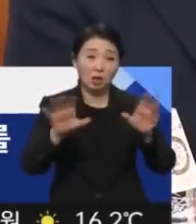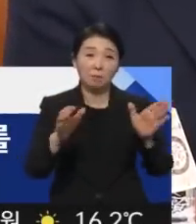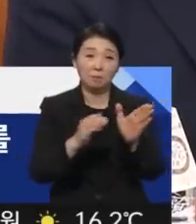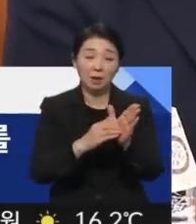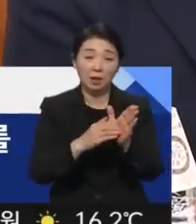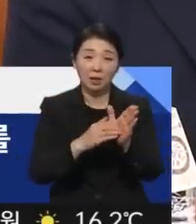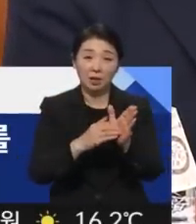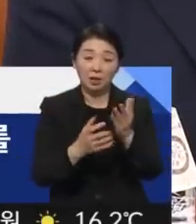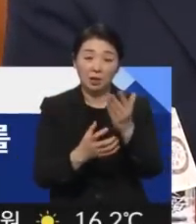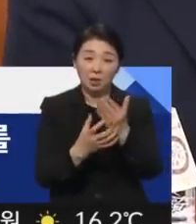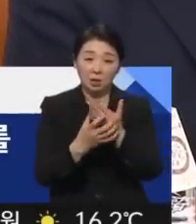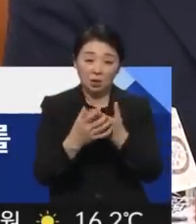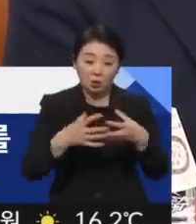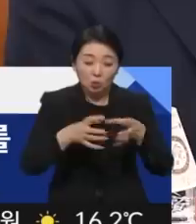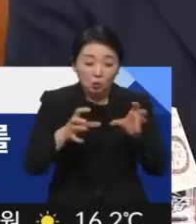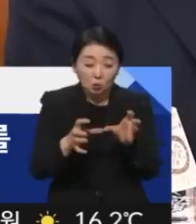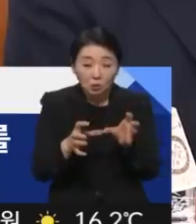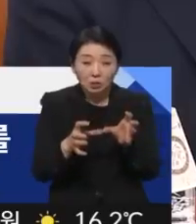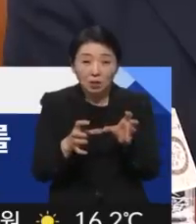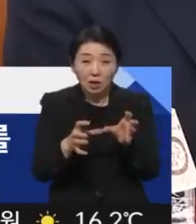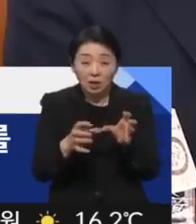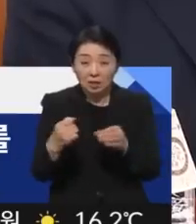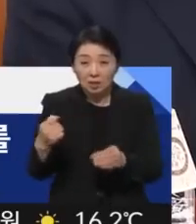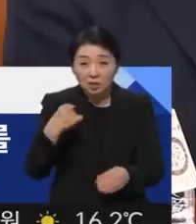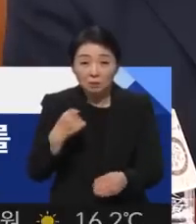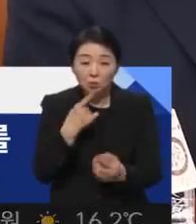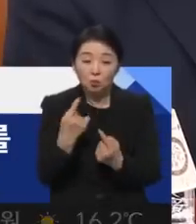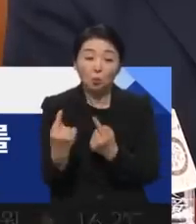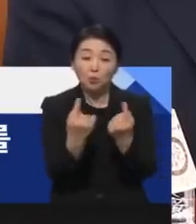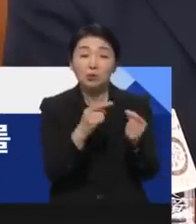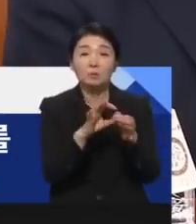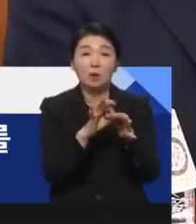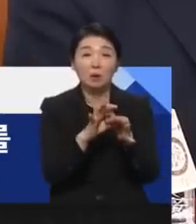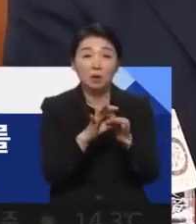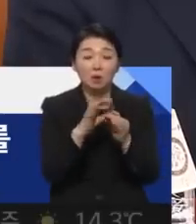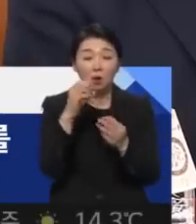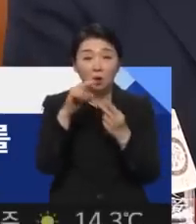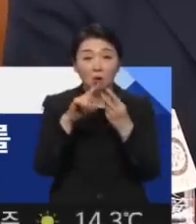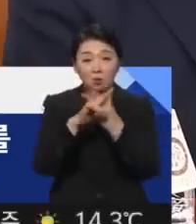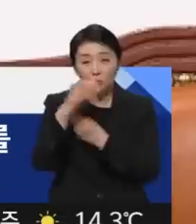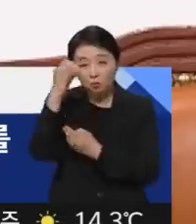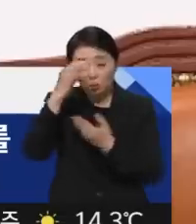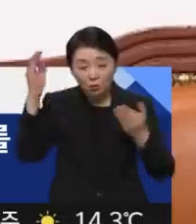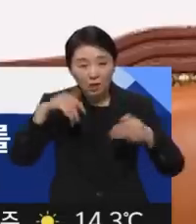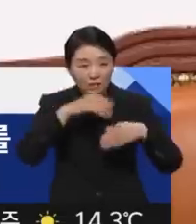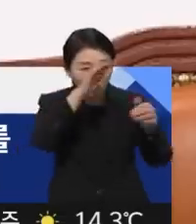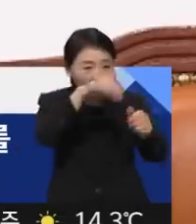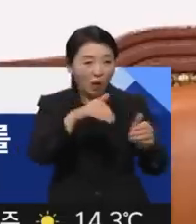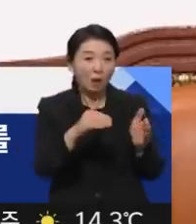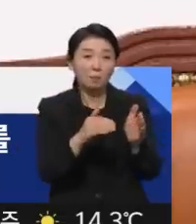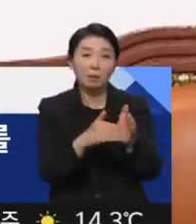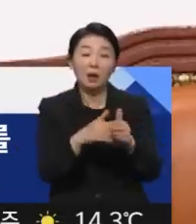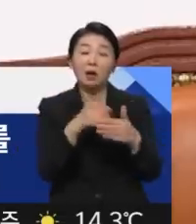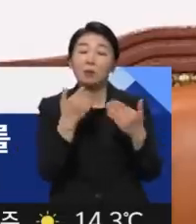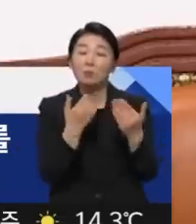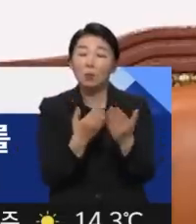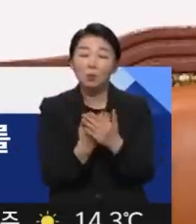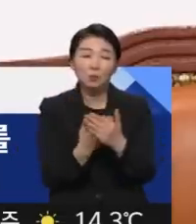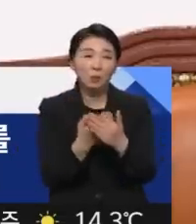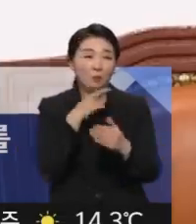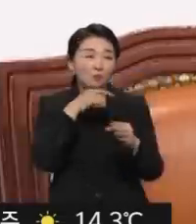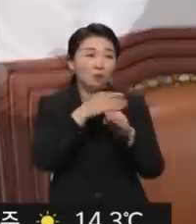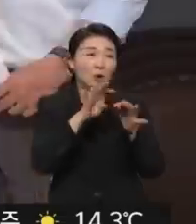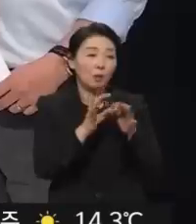통진당 세력이 촛불 집회를 빙자하여 중고등학생까지 불러내서 대란 선동 작업을 벌이고